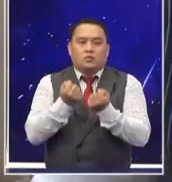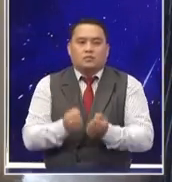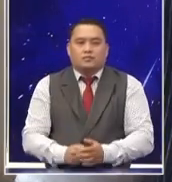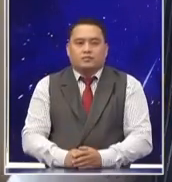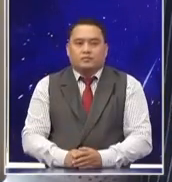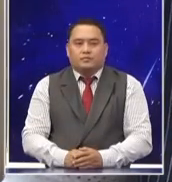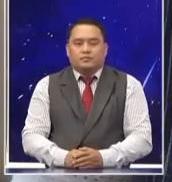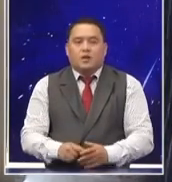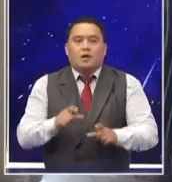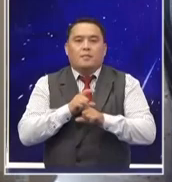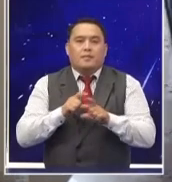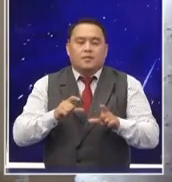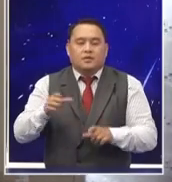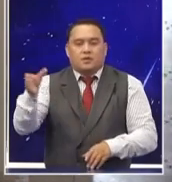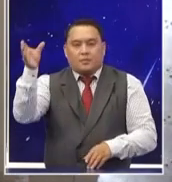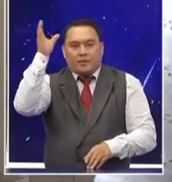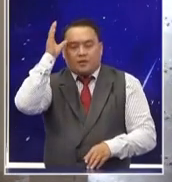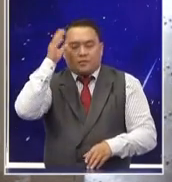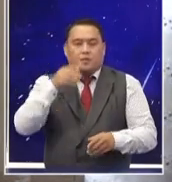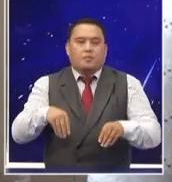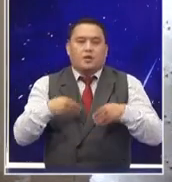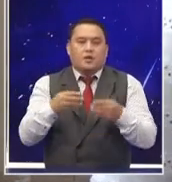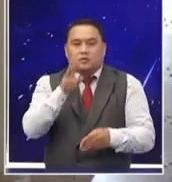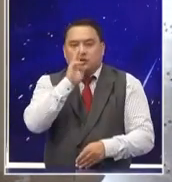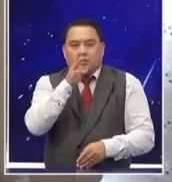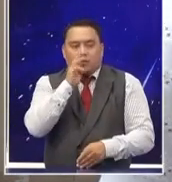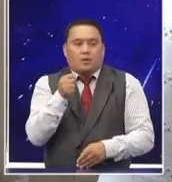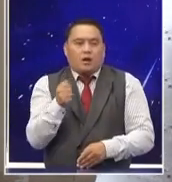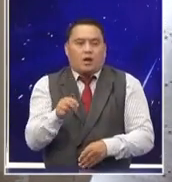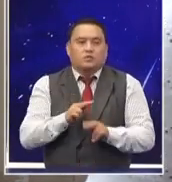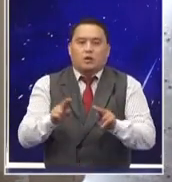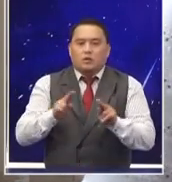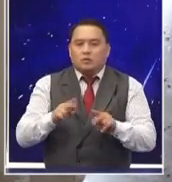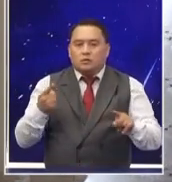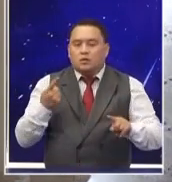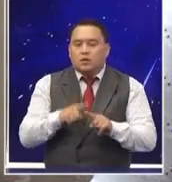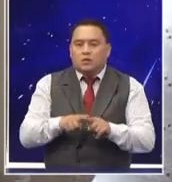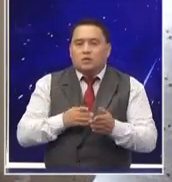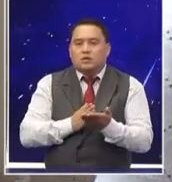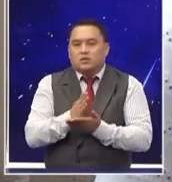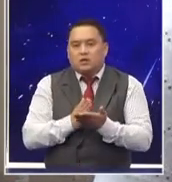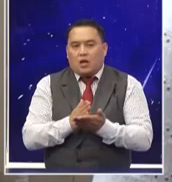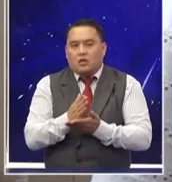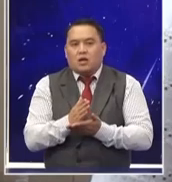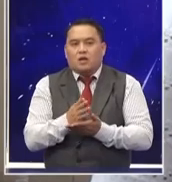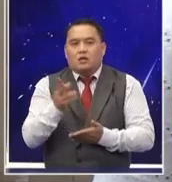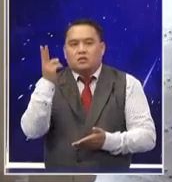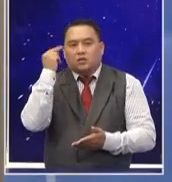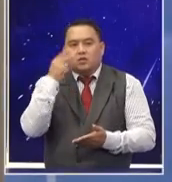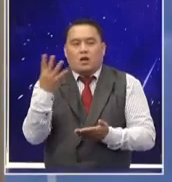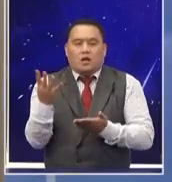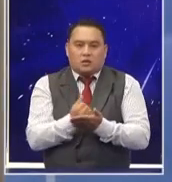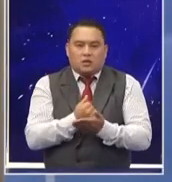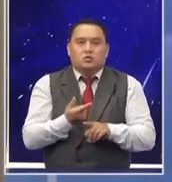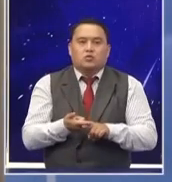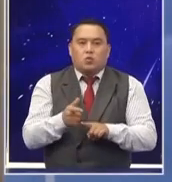беру мекемелерінде жұмыс атқарып, бірақ жалақысы төмен мұғалімдер, техникалық қызметкерлердің балаларының саны анықталды.